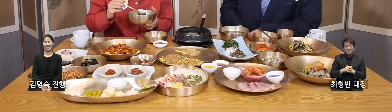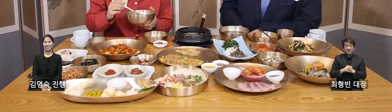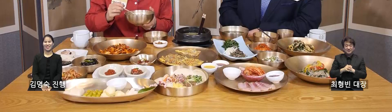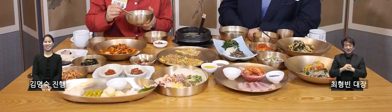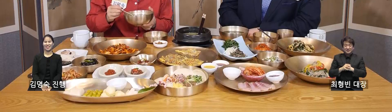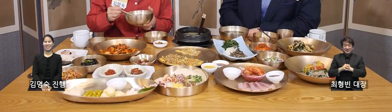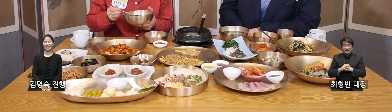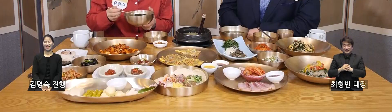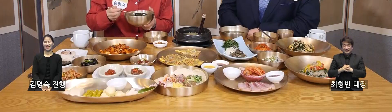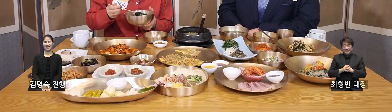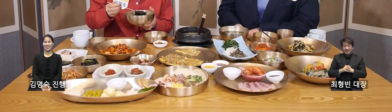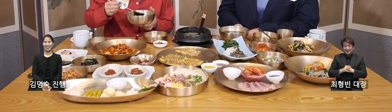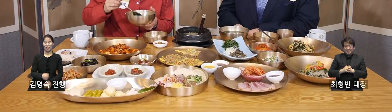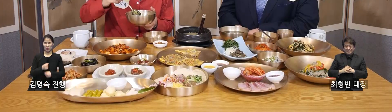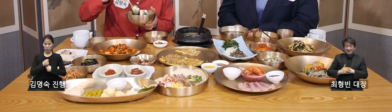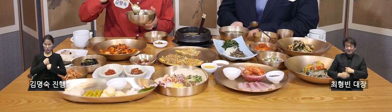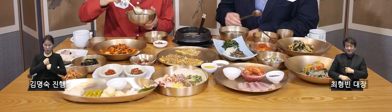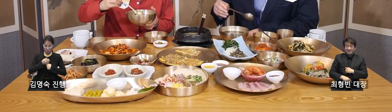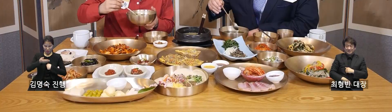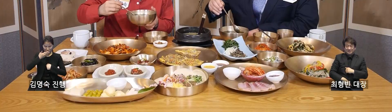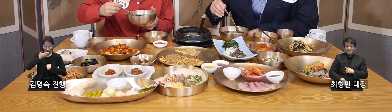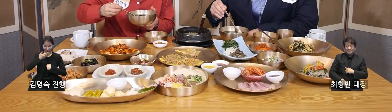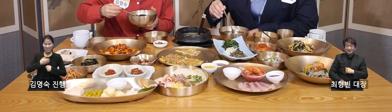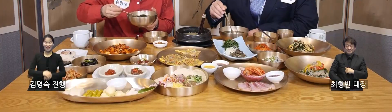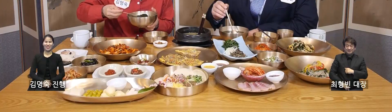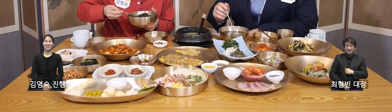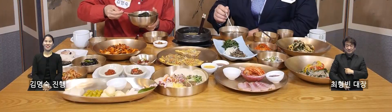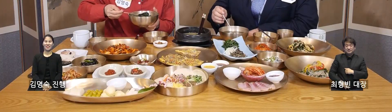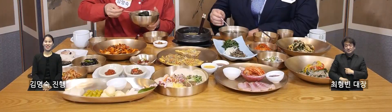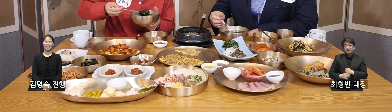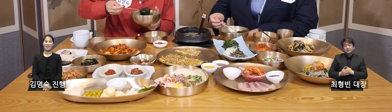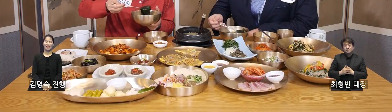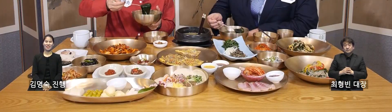자 그럼 발라 초지 너 먹어야겠다 어 좀